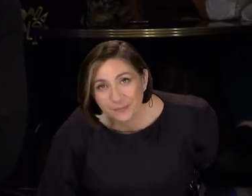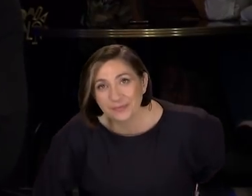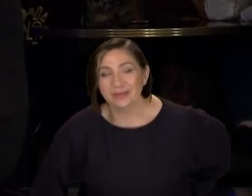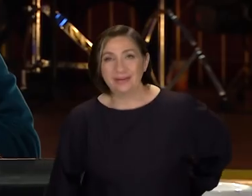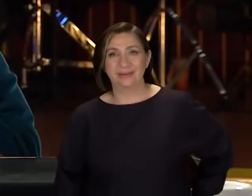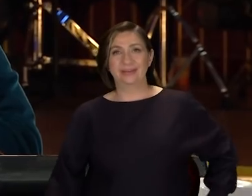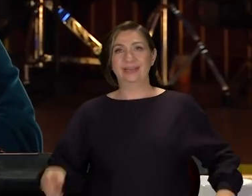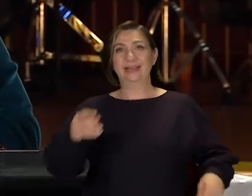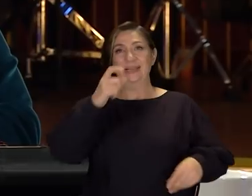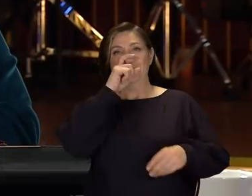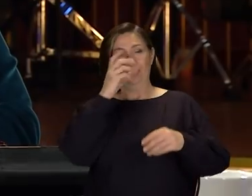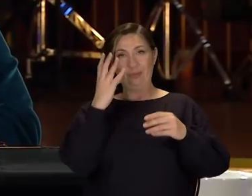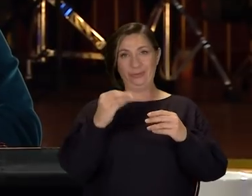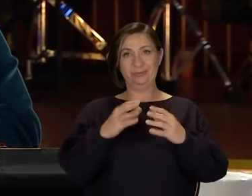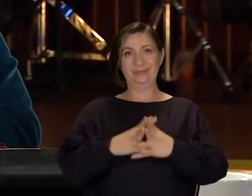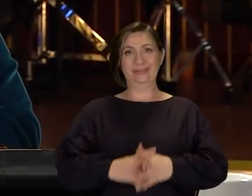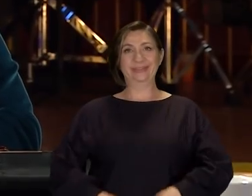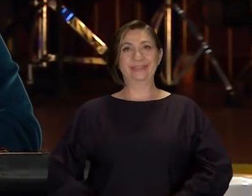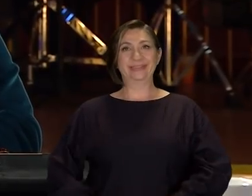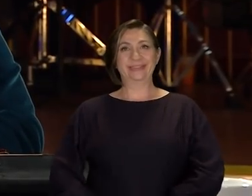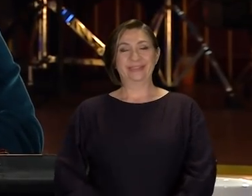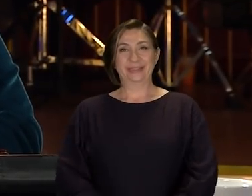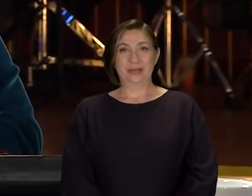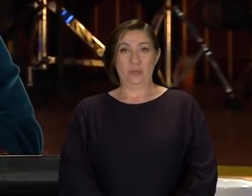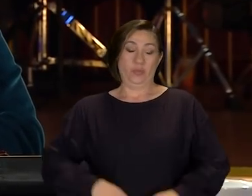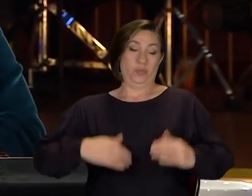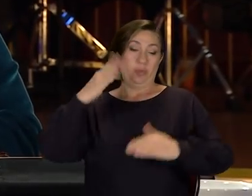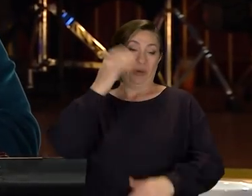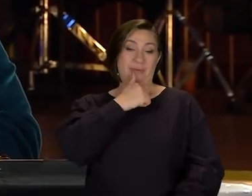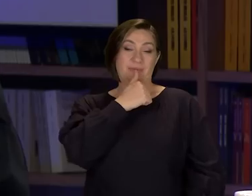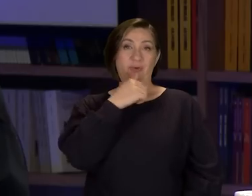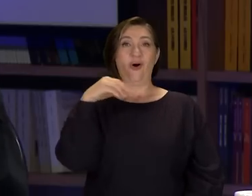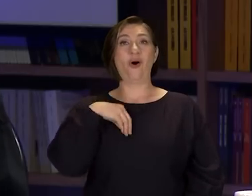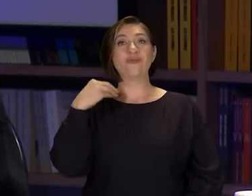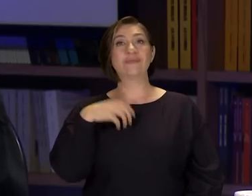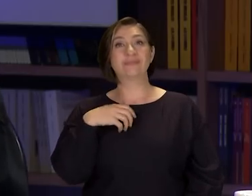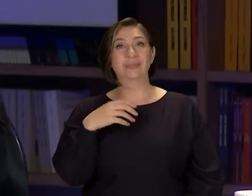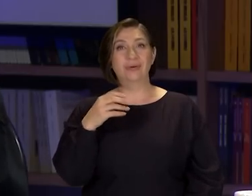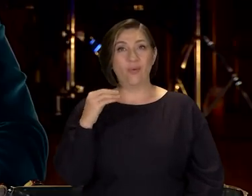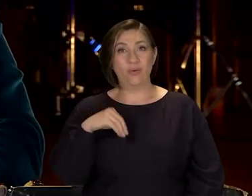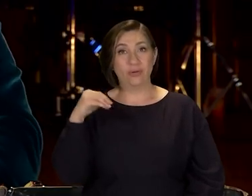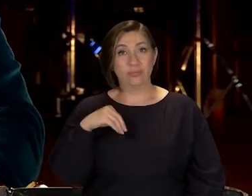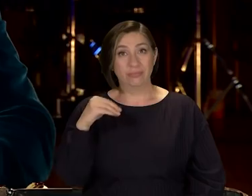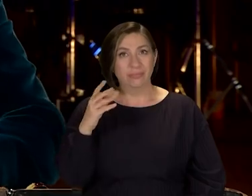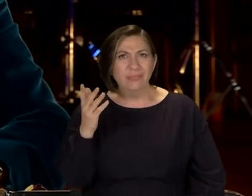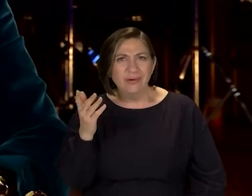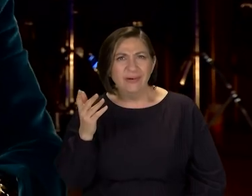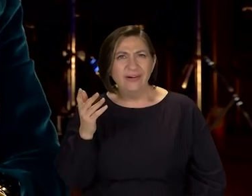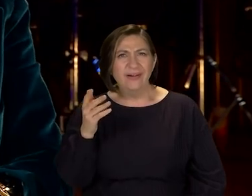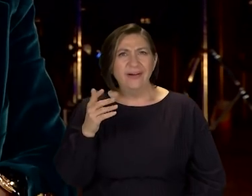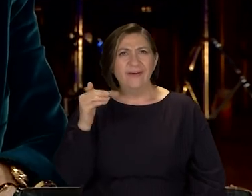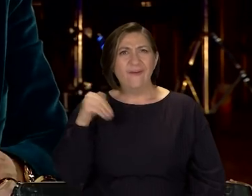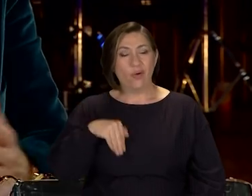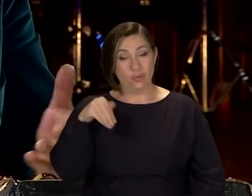Başkan, imparator. Paşa. Ona, paşa. Paşa var evet. Büyük adam, ayım. Ayım? Ayım var. Ayım. Ha